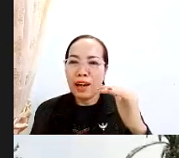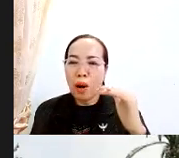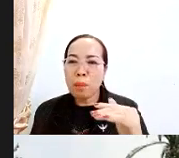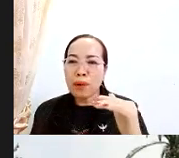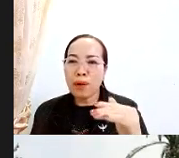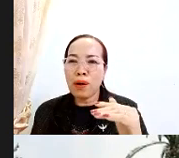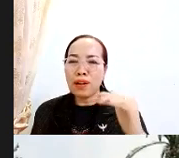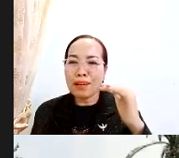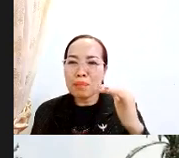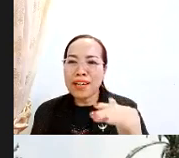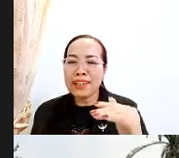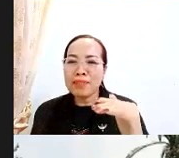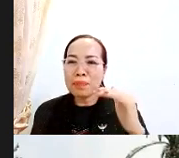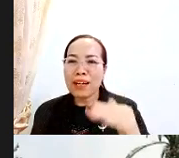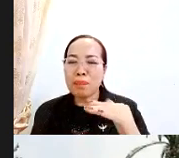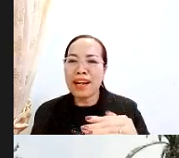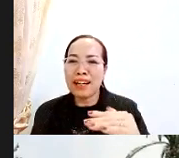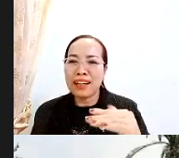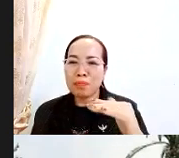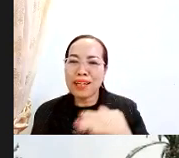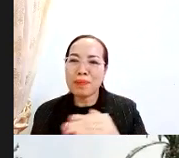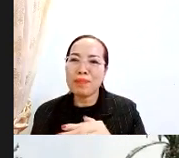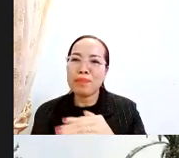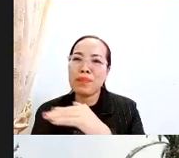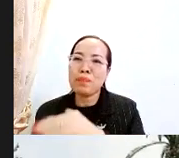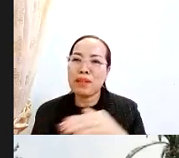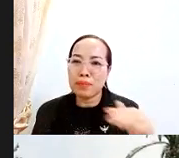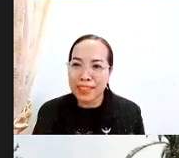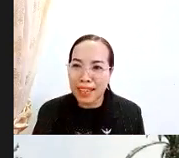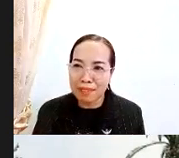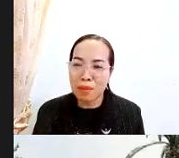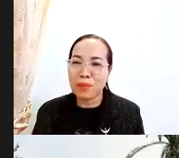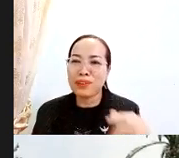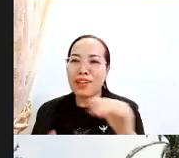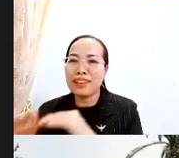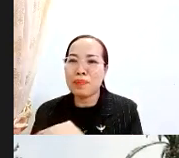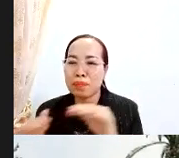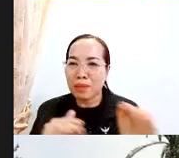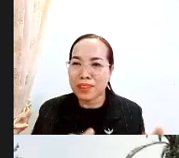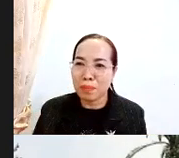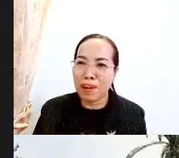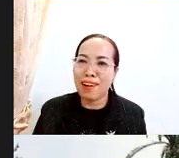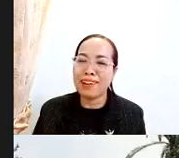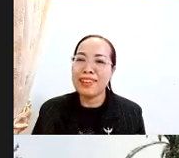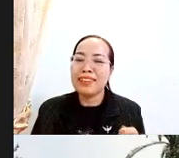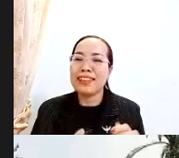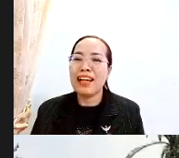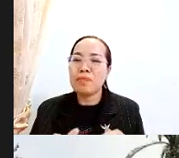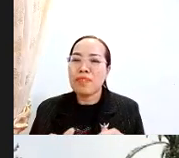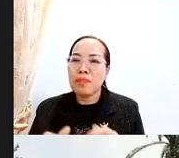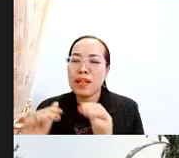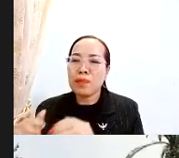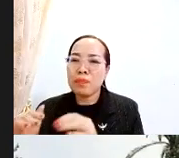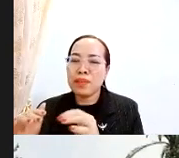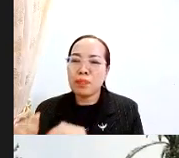cha ốp bọc đầm bay pra mấy pra website bóng ôn từng ngóc ní pra bật tập hòa cha